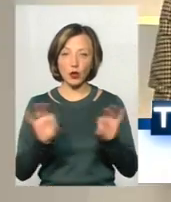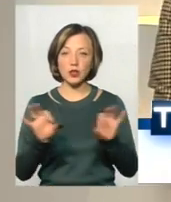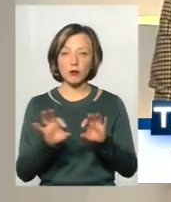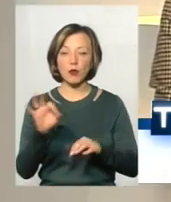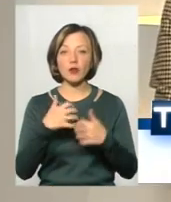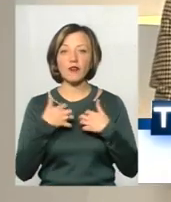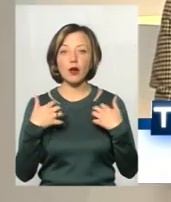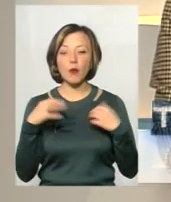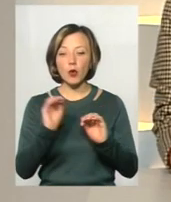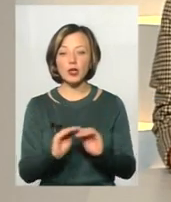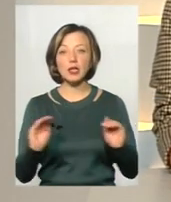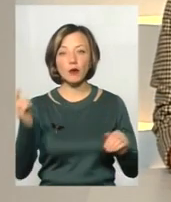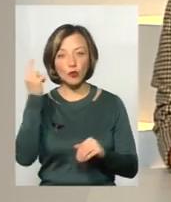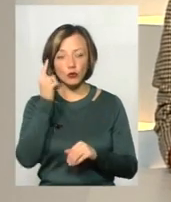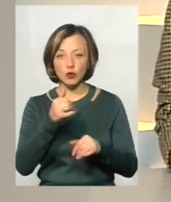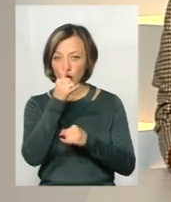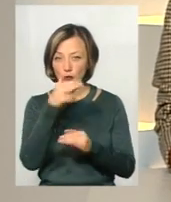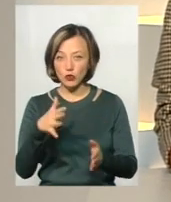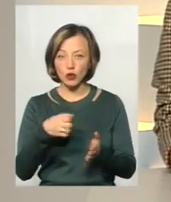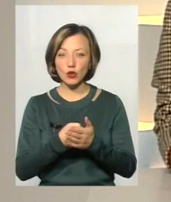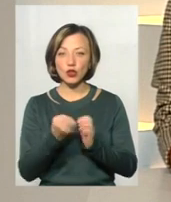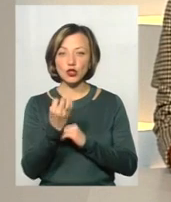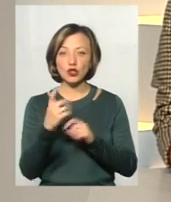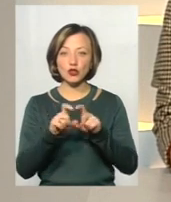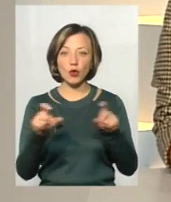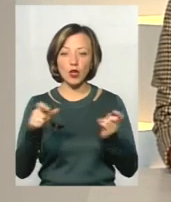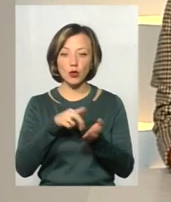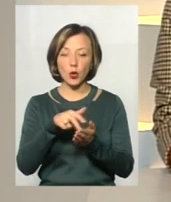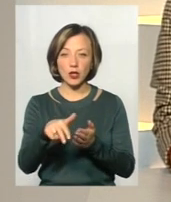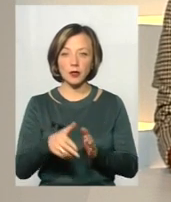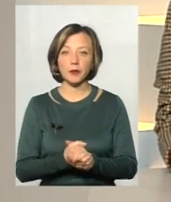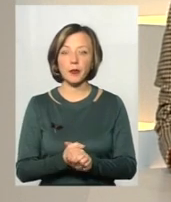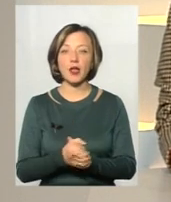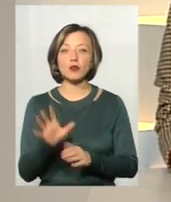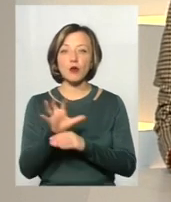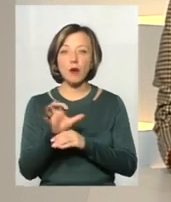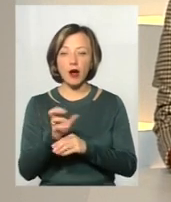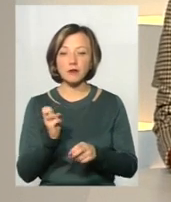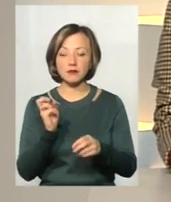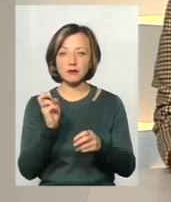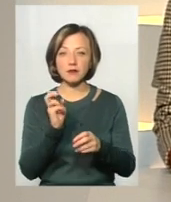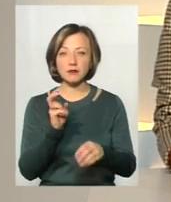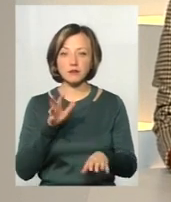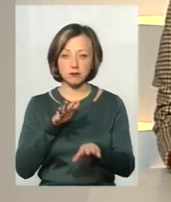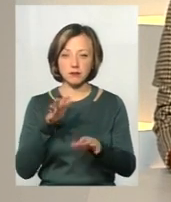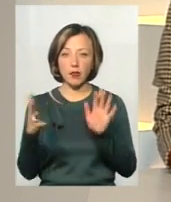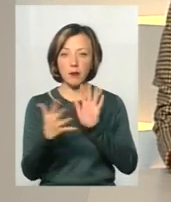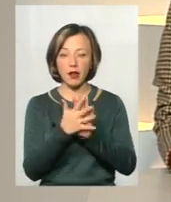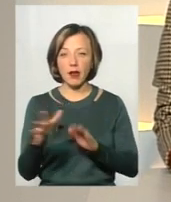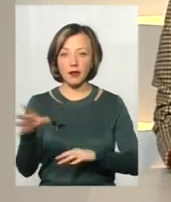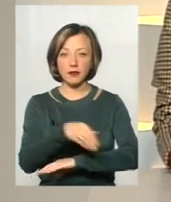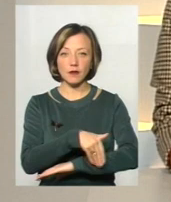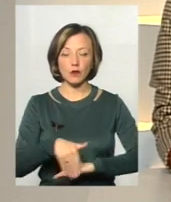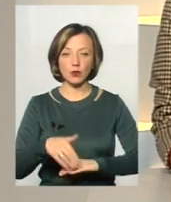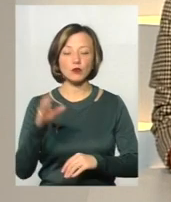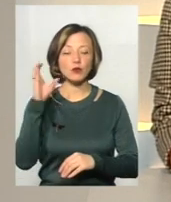животи. Ви про дітей подумайте, що вони не можуть до 14-ї школи дойти, дякую. А собаки пересрівають по всій вулиці. Ми почули ваше